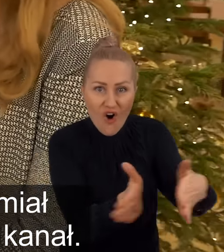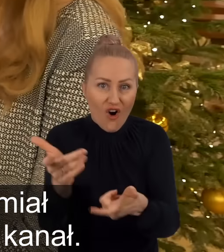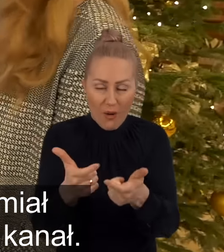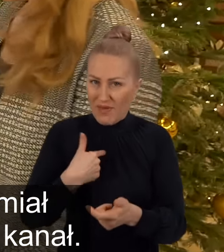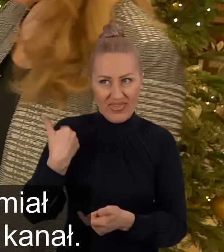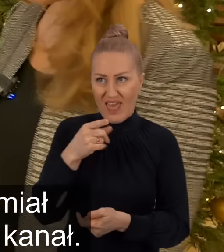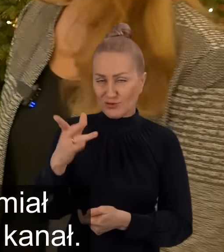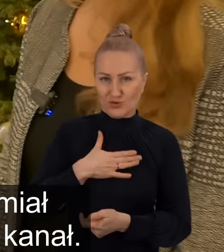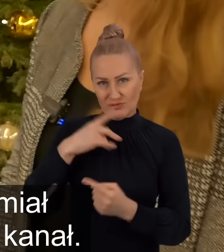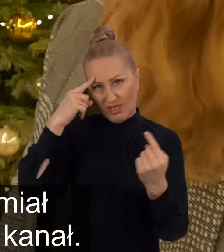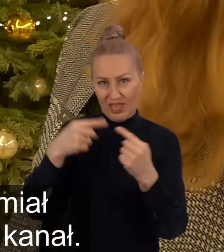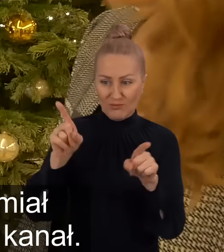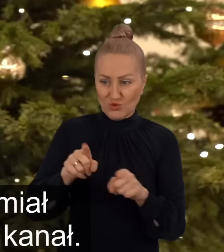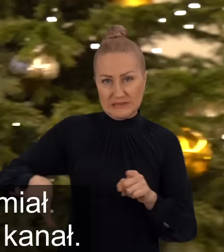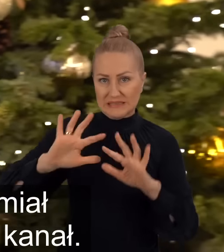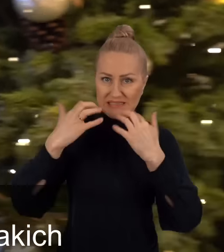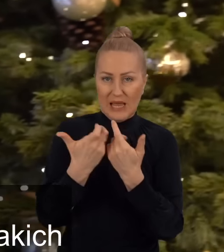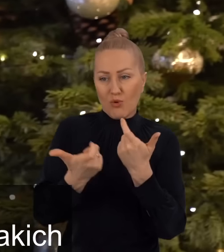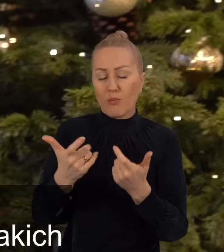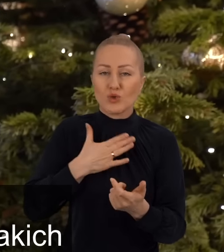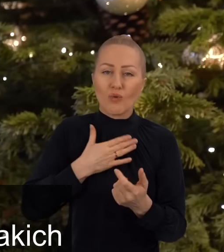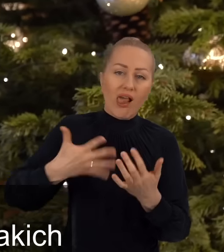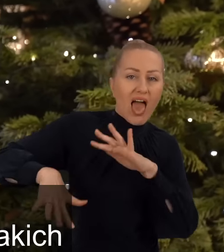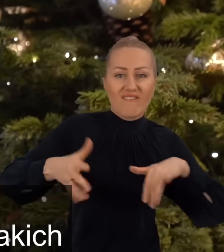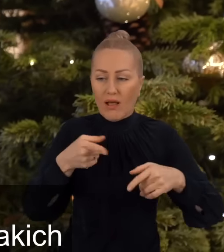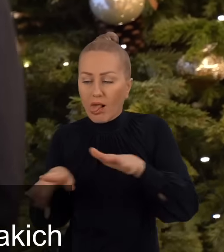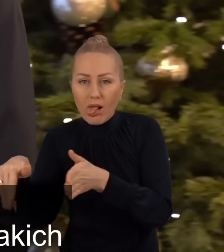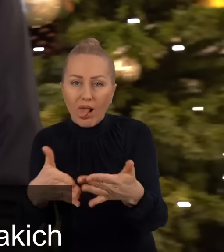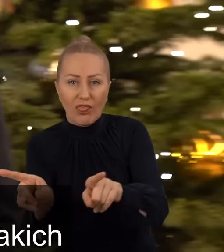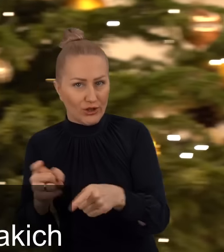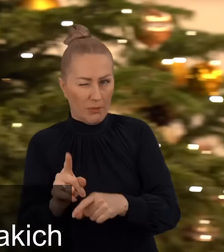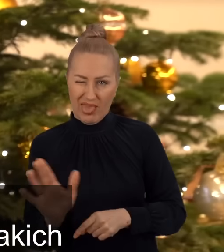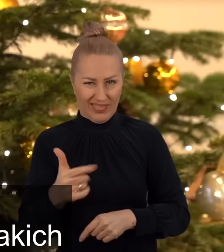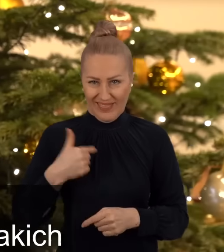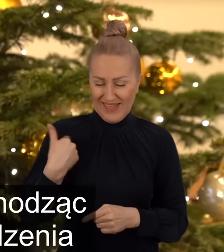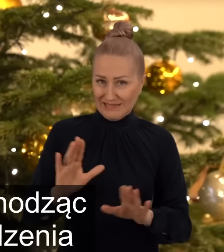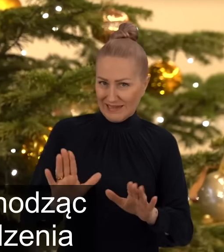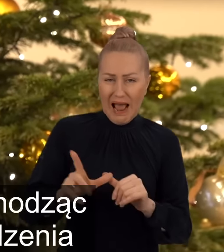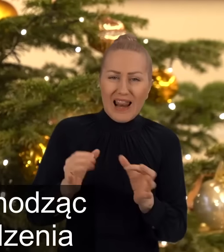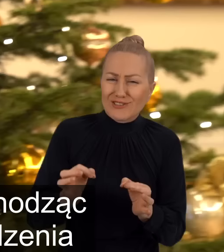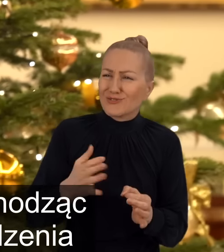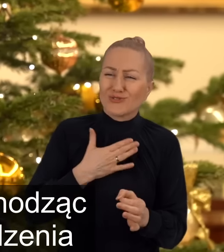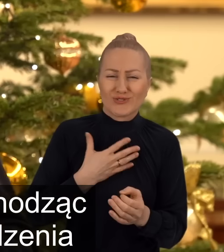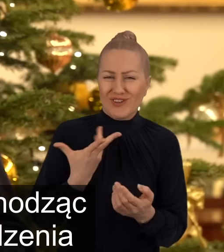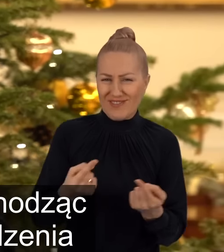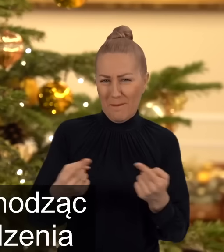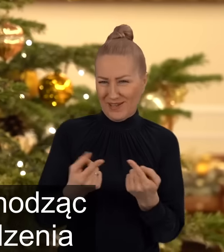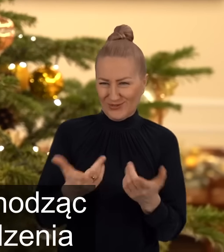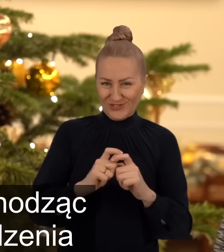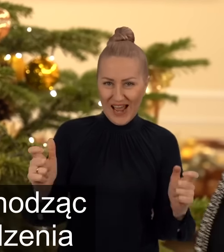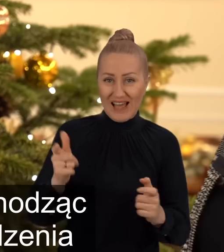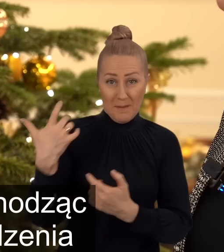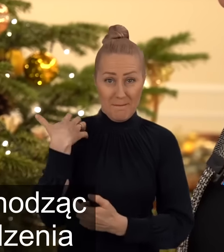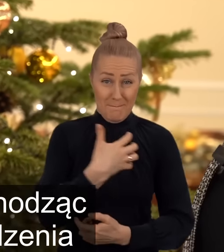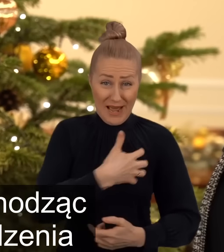ktokolwiek miał poczucie, że jest tu wpuszczany w kanał. Natomiast myślę, że chyba już nie jesteśmy w takich czasach, w których marszałek wychodząc